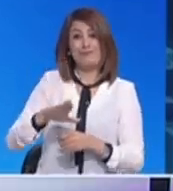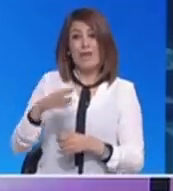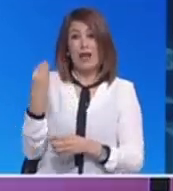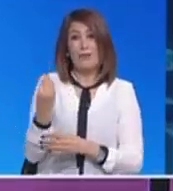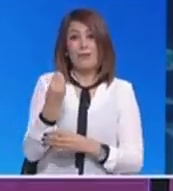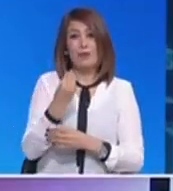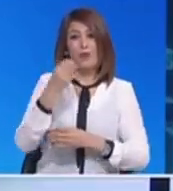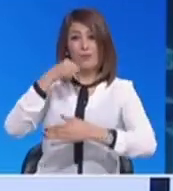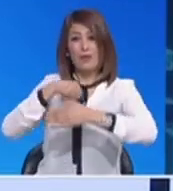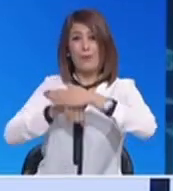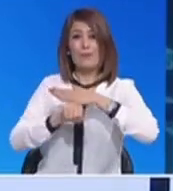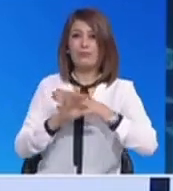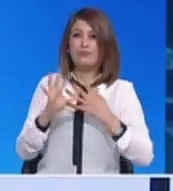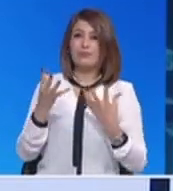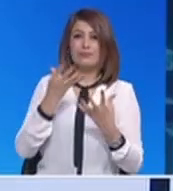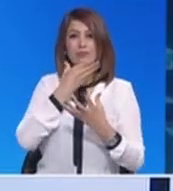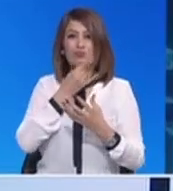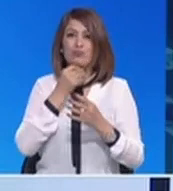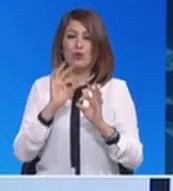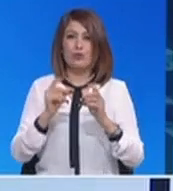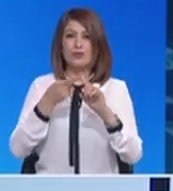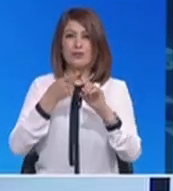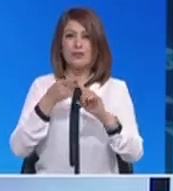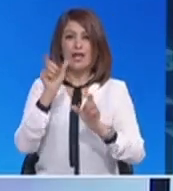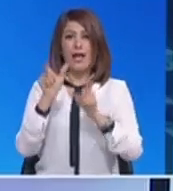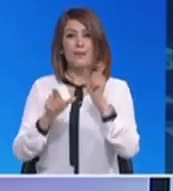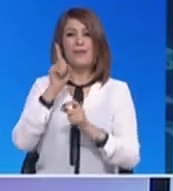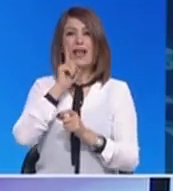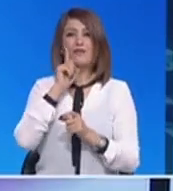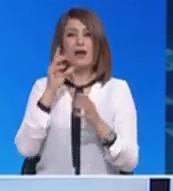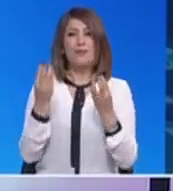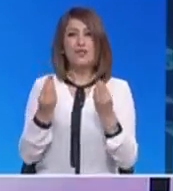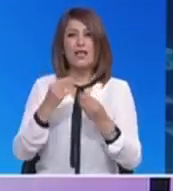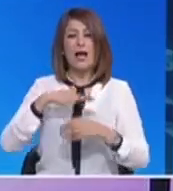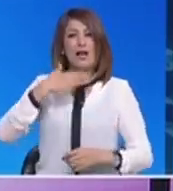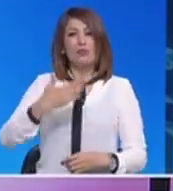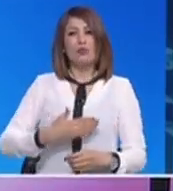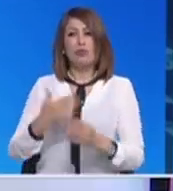يعني هذا اللي عنده